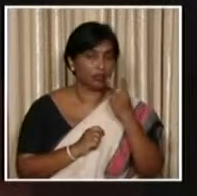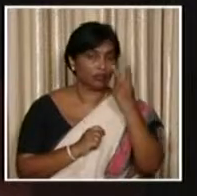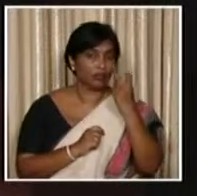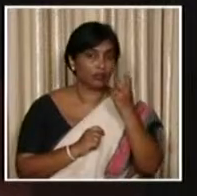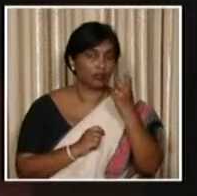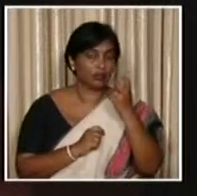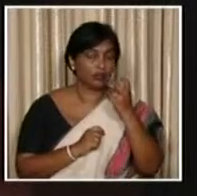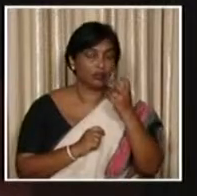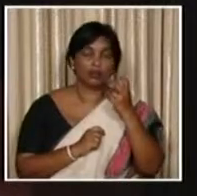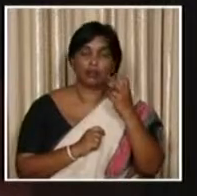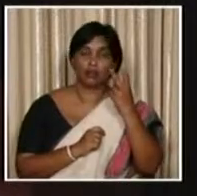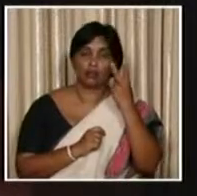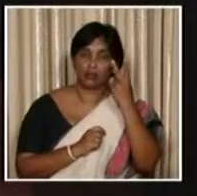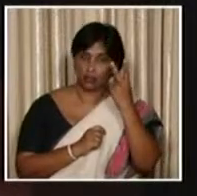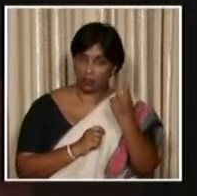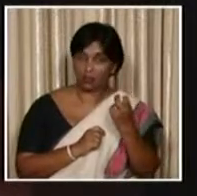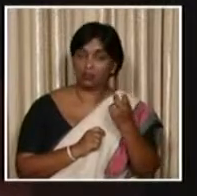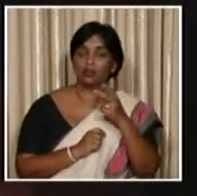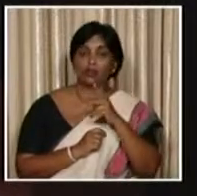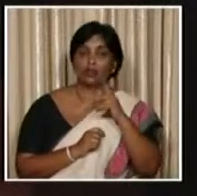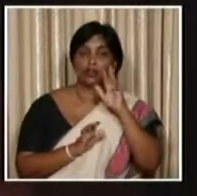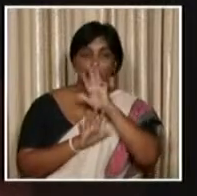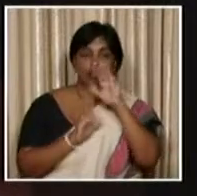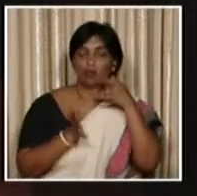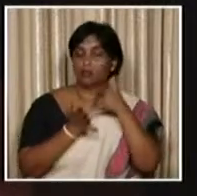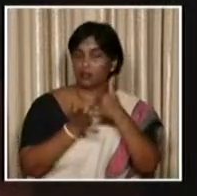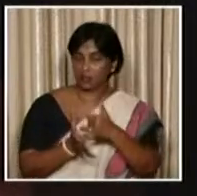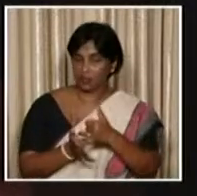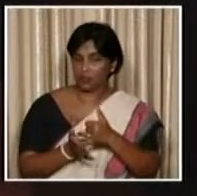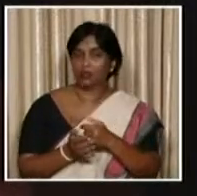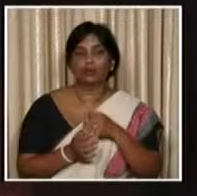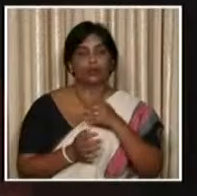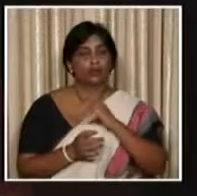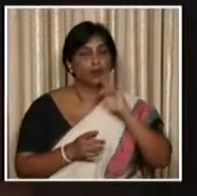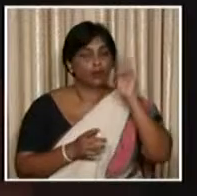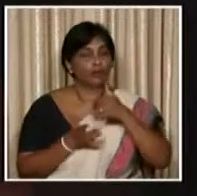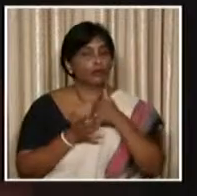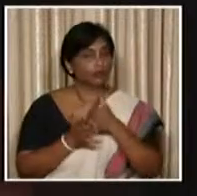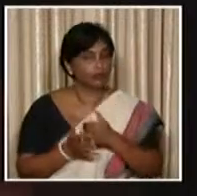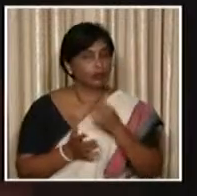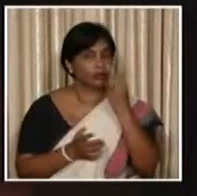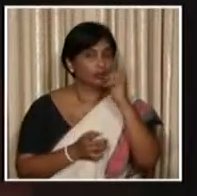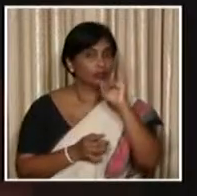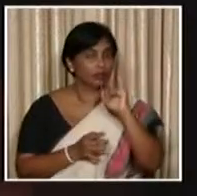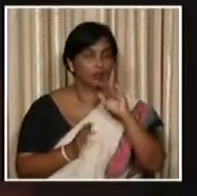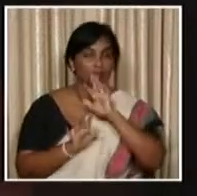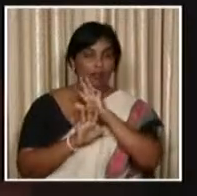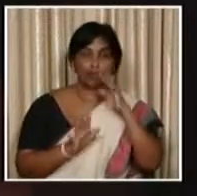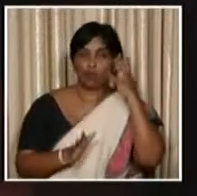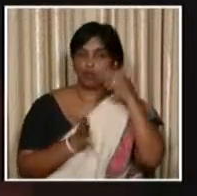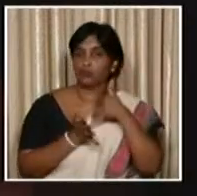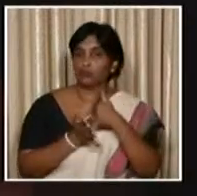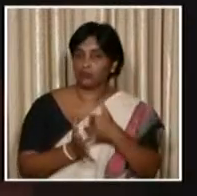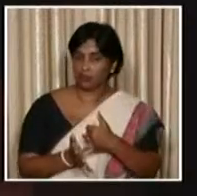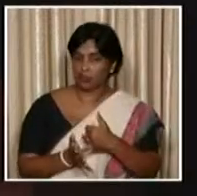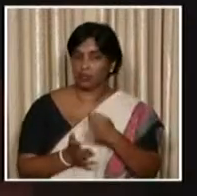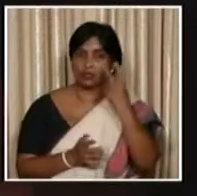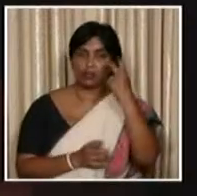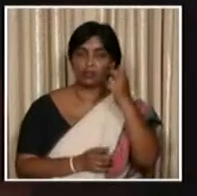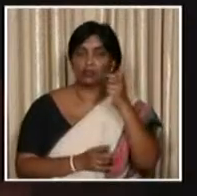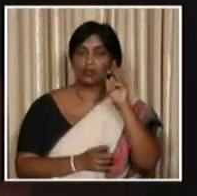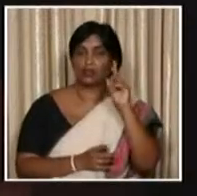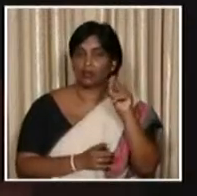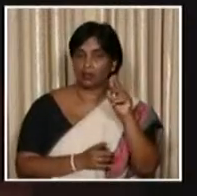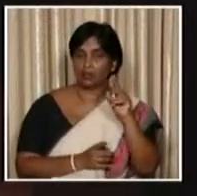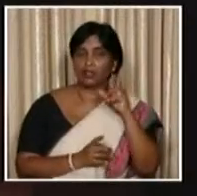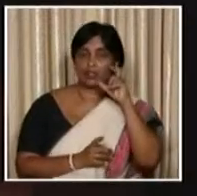2000 under 19 World Cup එක. 2002 Champions Trophy එක. 2006 under 19 World Cup එක.